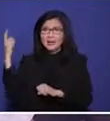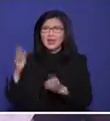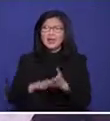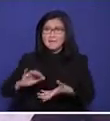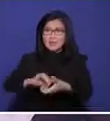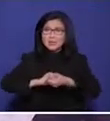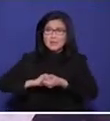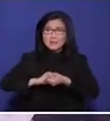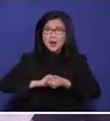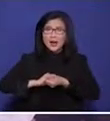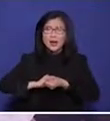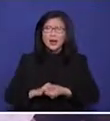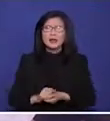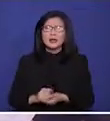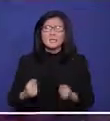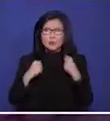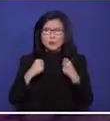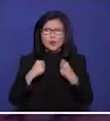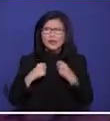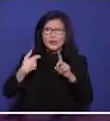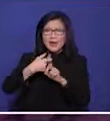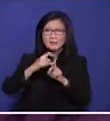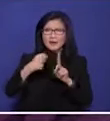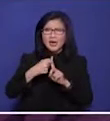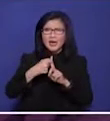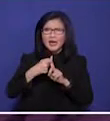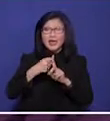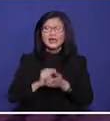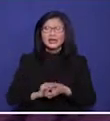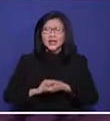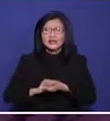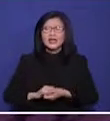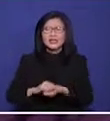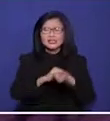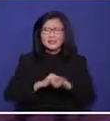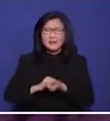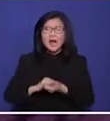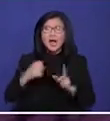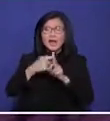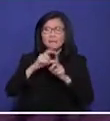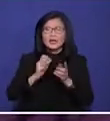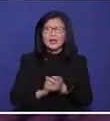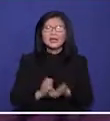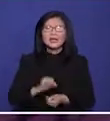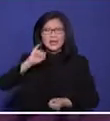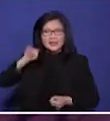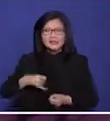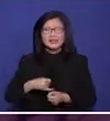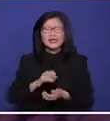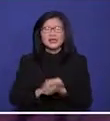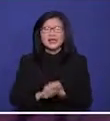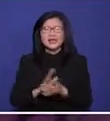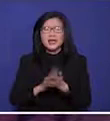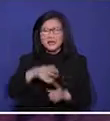bekerjasama menguatkan KPK serta mendorong sinergi antara KPK dengan kejaksaan dan kepolisian.